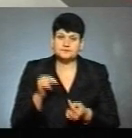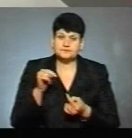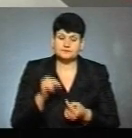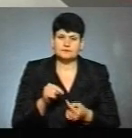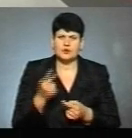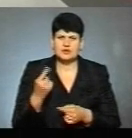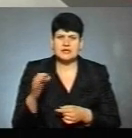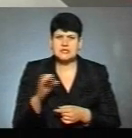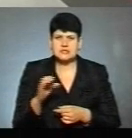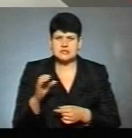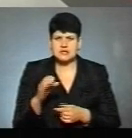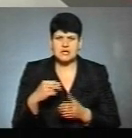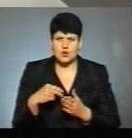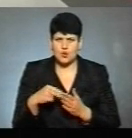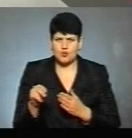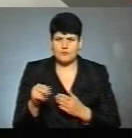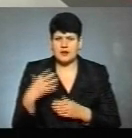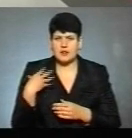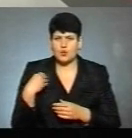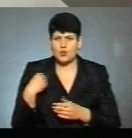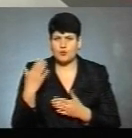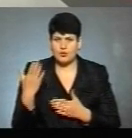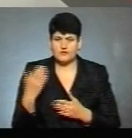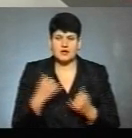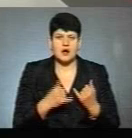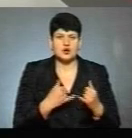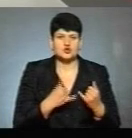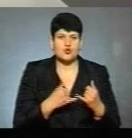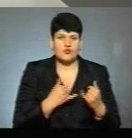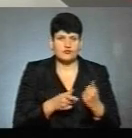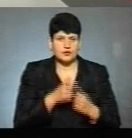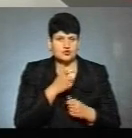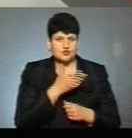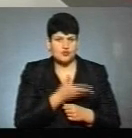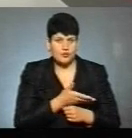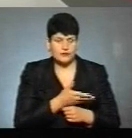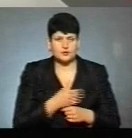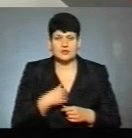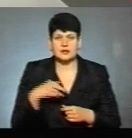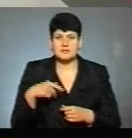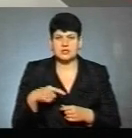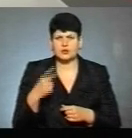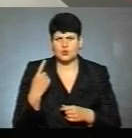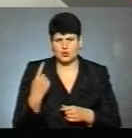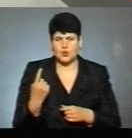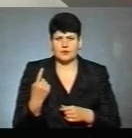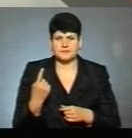синій купили аж у Львові, жовтий в Чорткові. І пішли до одного